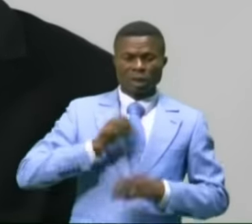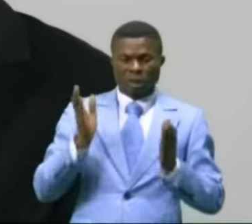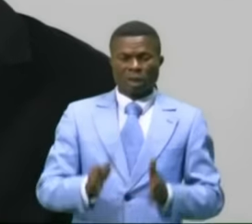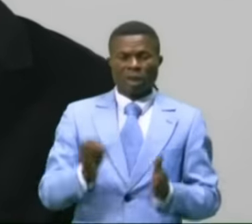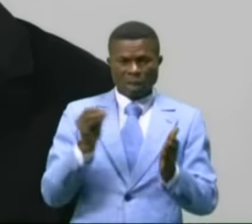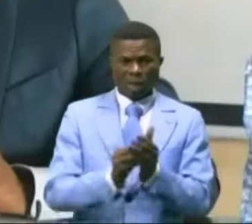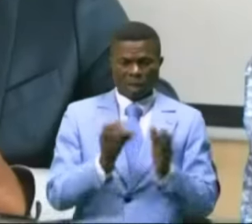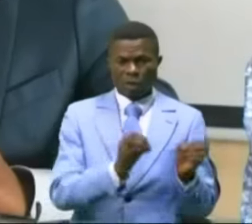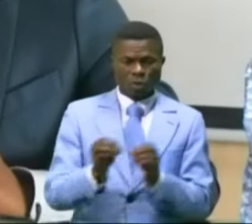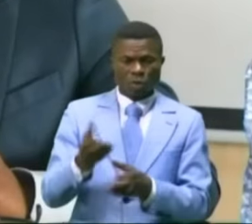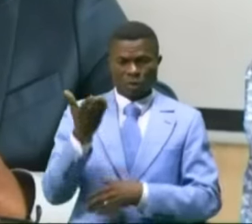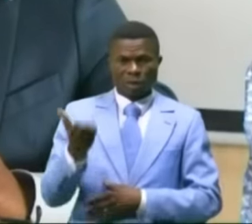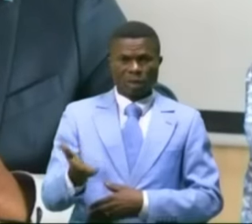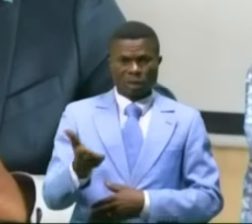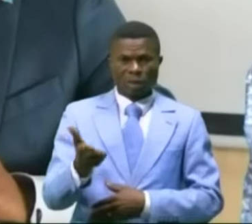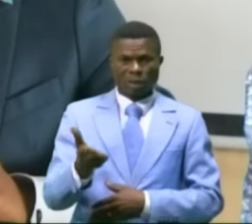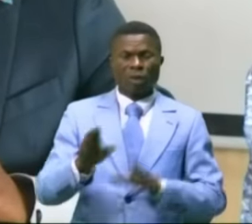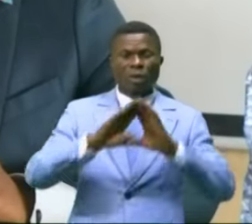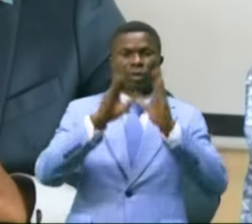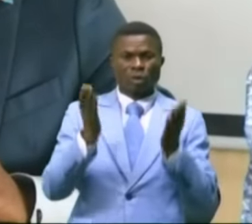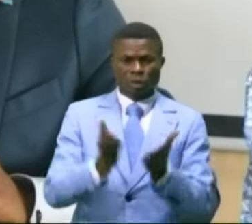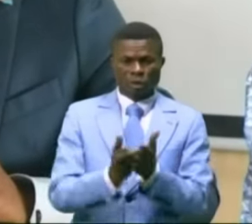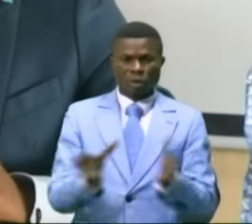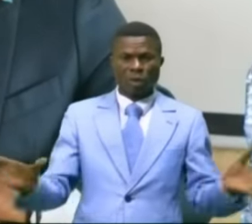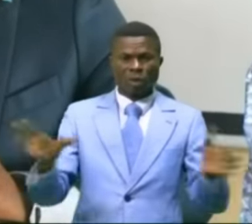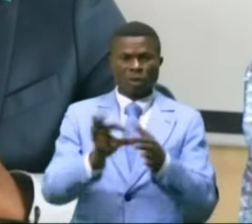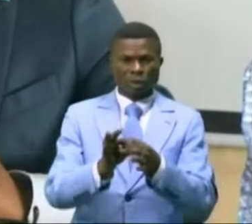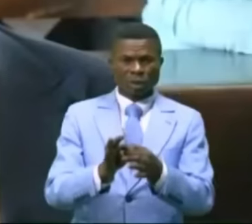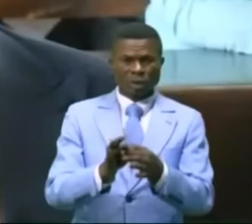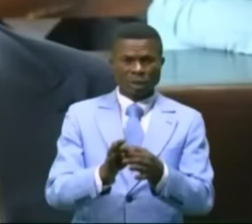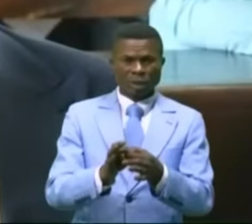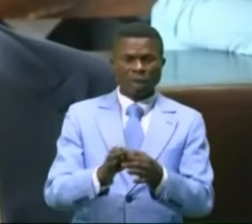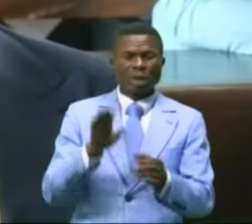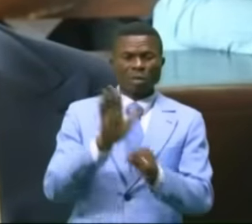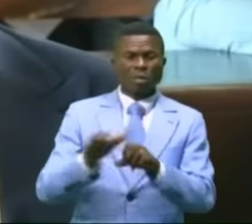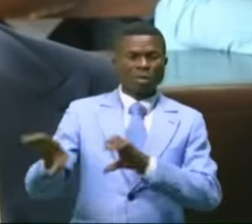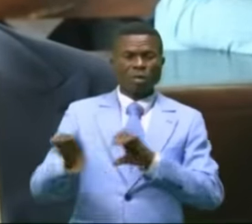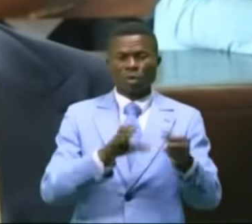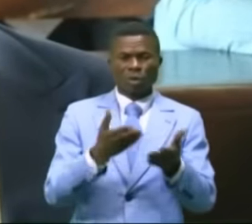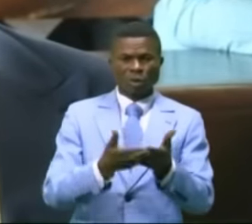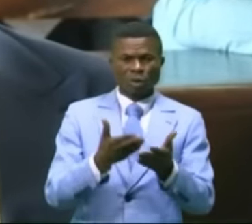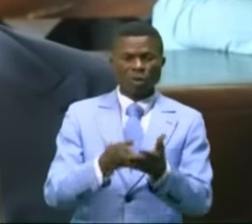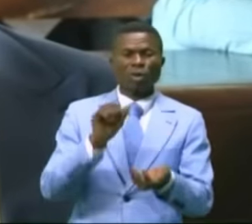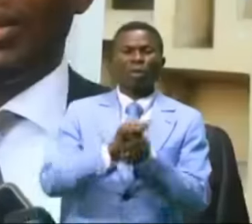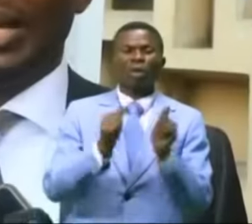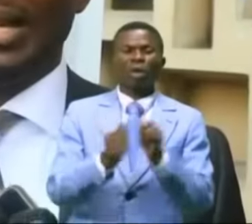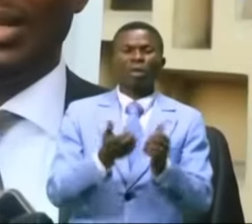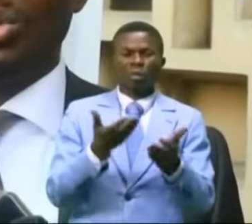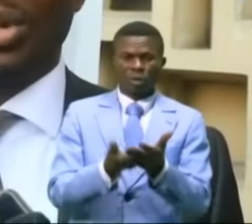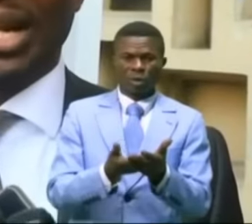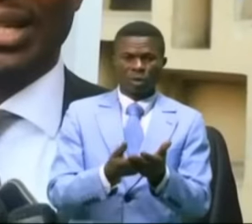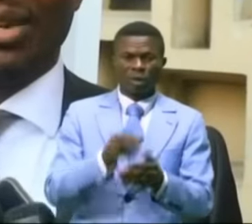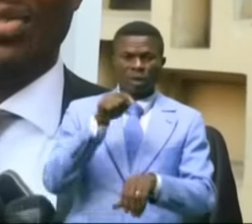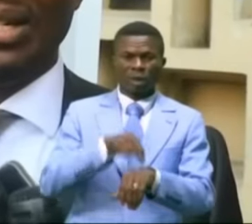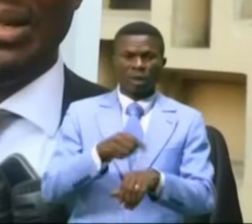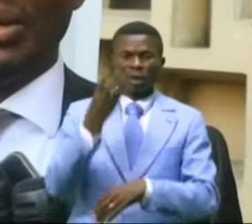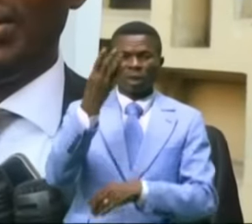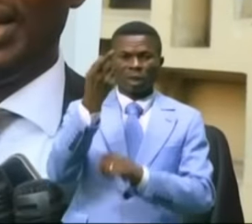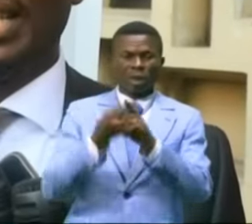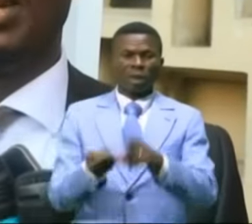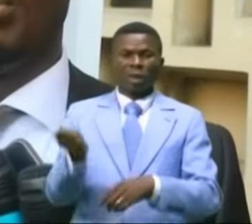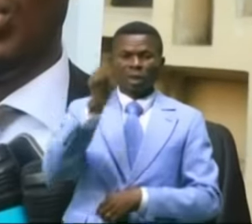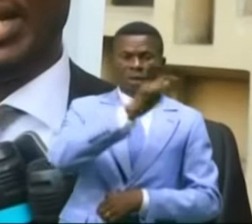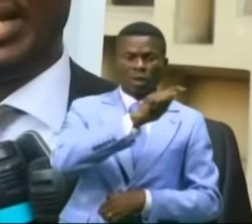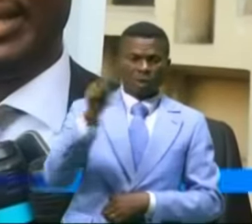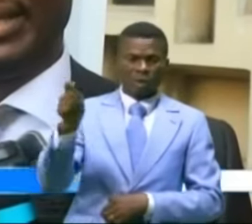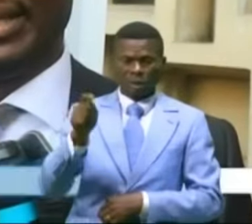cours d'organisation. Les tout mis ensemble complexifient la situation. La date du 4 avril, elle